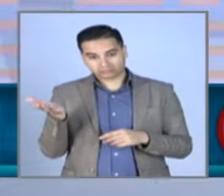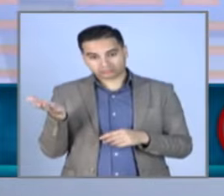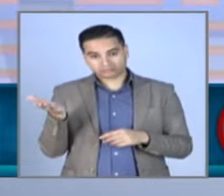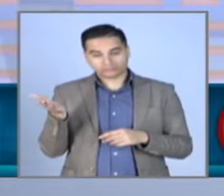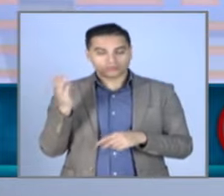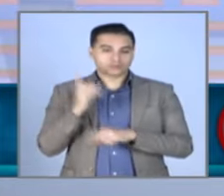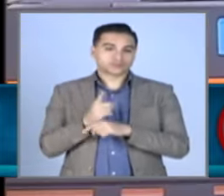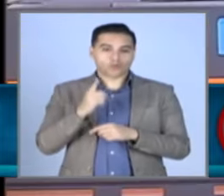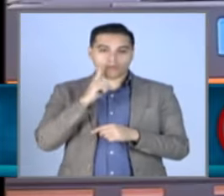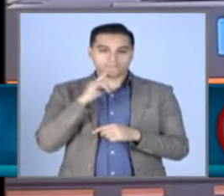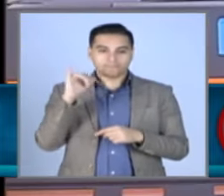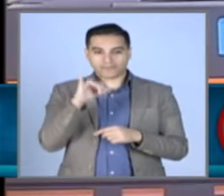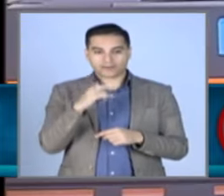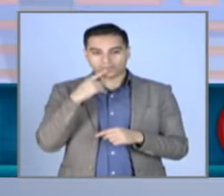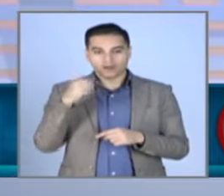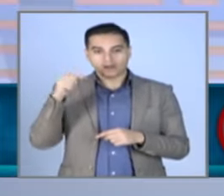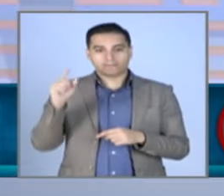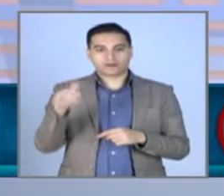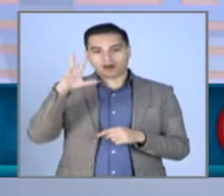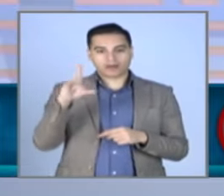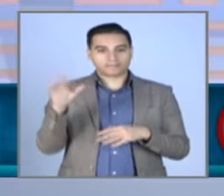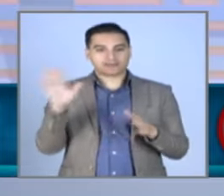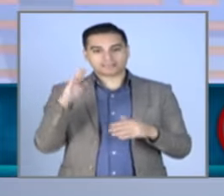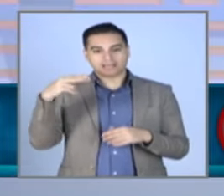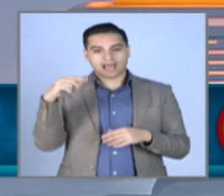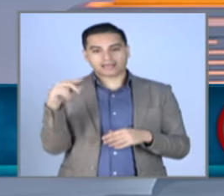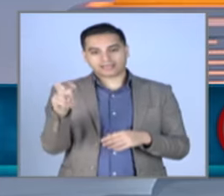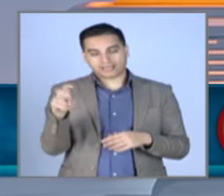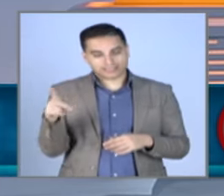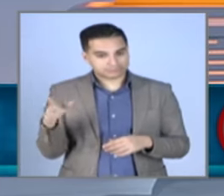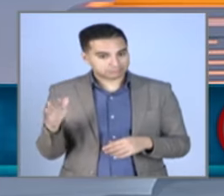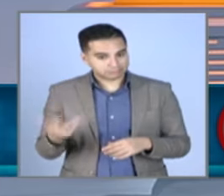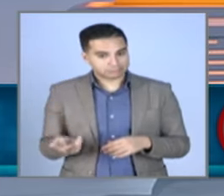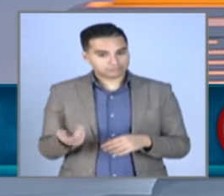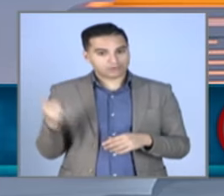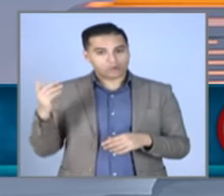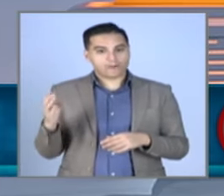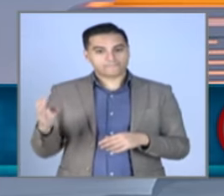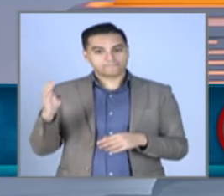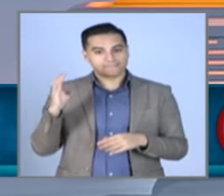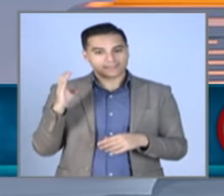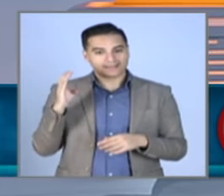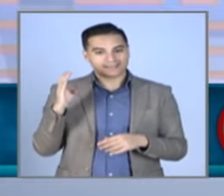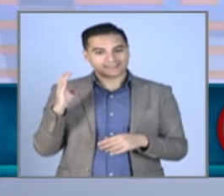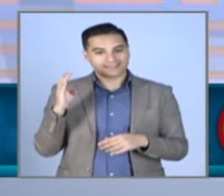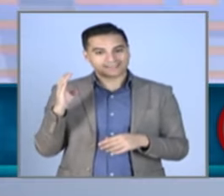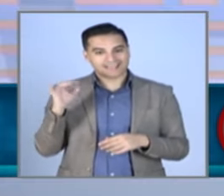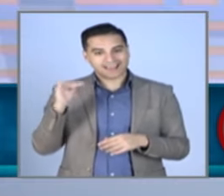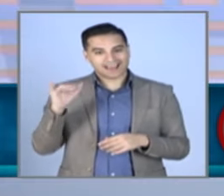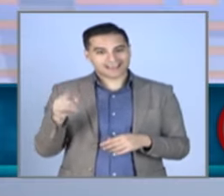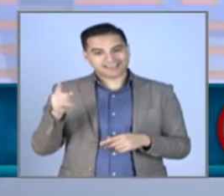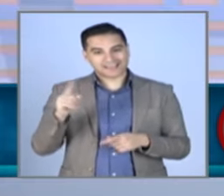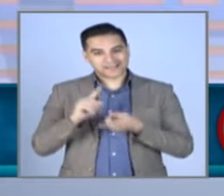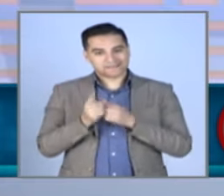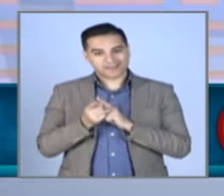مدام مي. إبراهيم سعدة. إبراهيم سعدة. يعني هو بيدي الإجابات الصح اللي يحكي؟ لا بجد. يجي